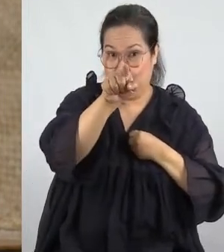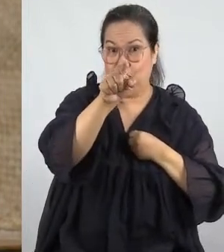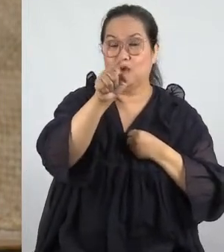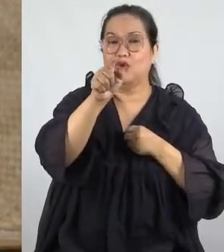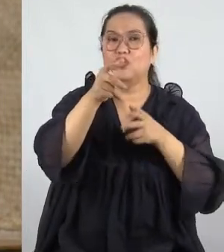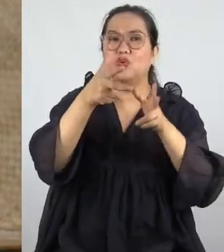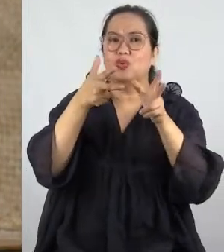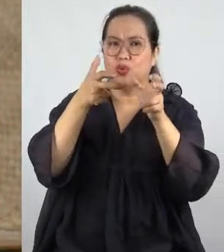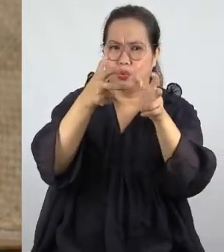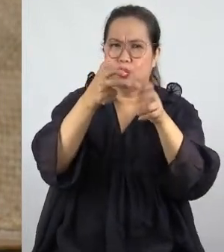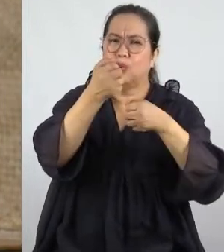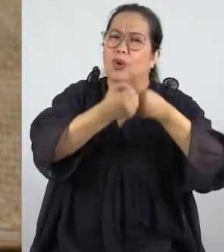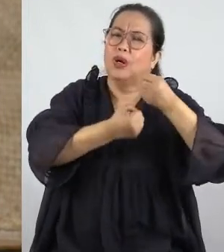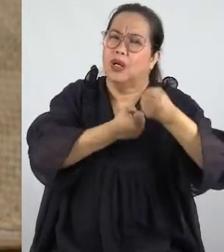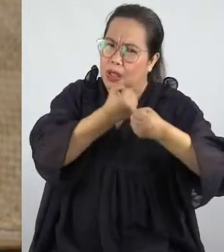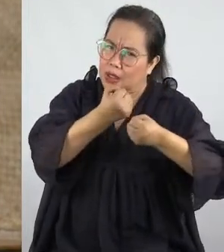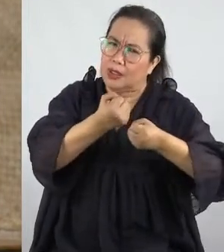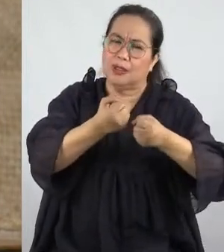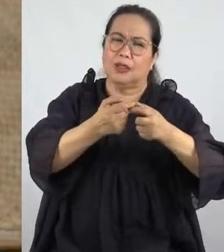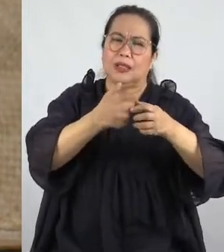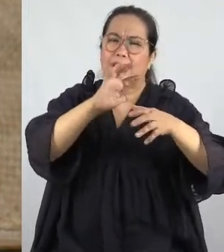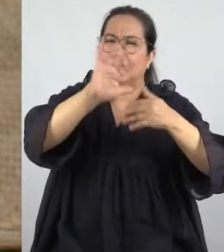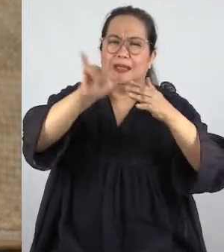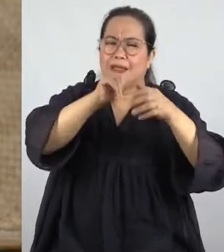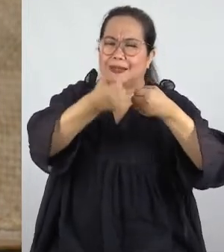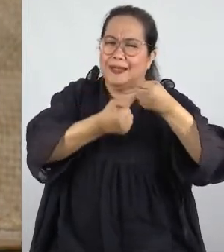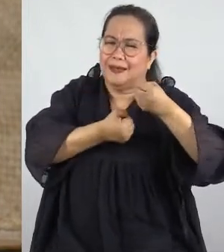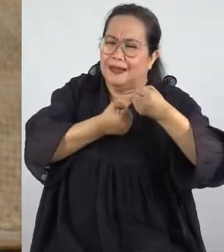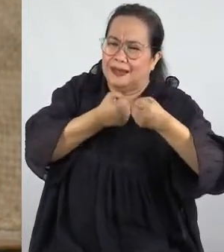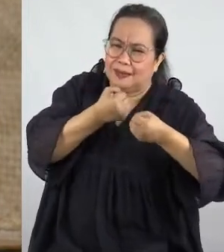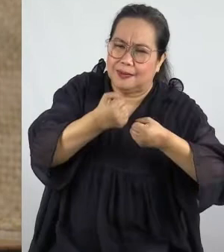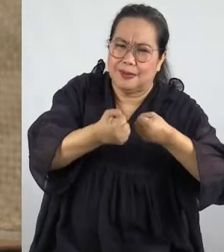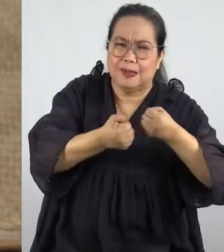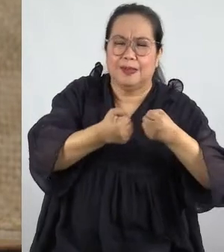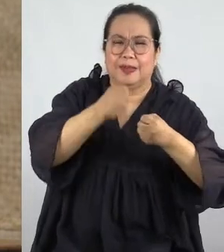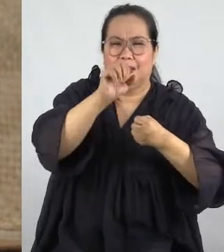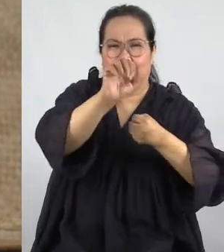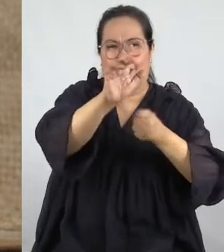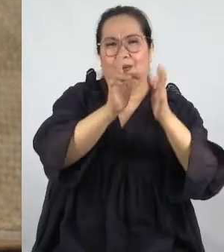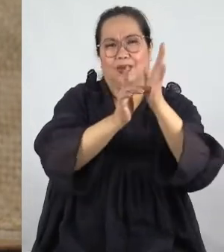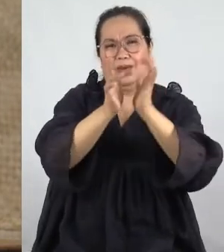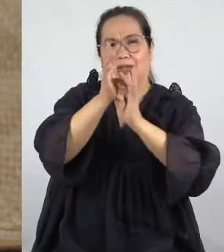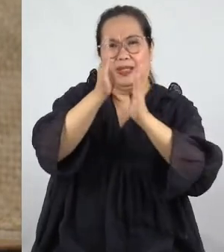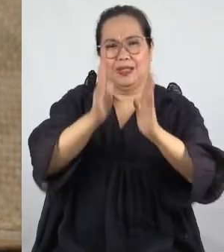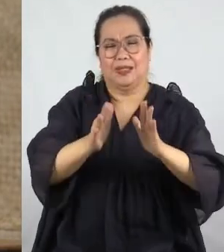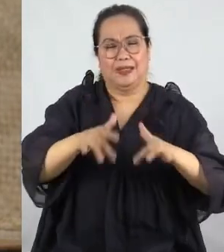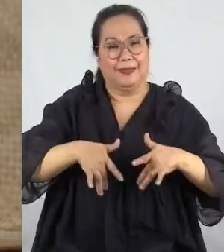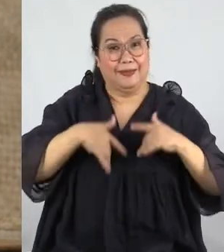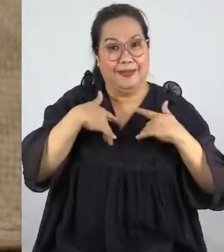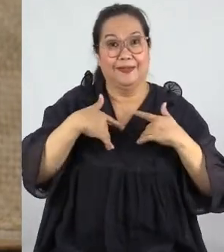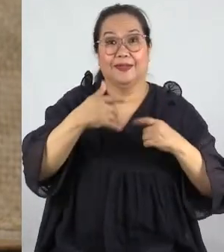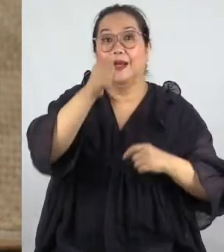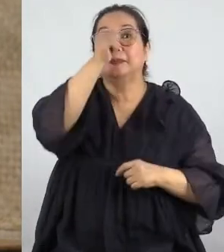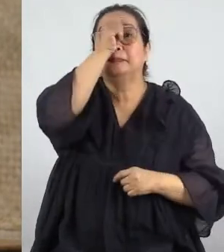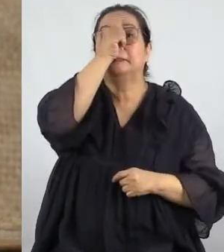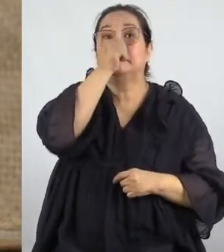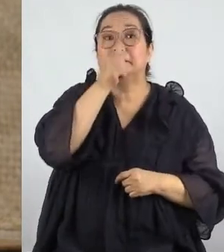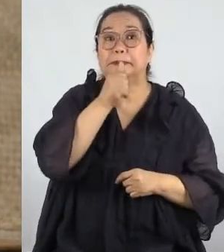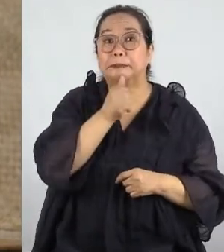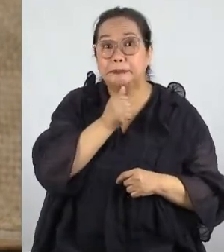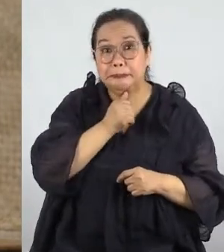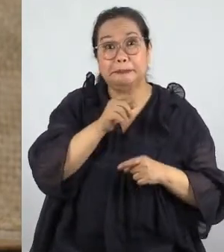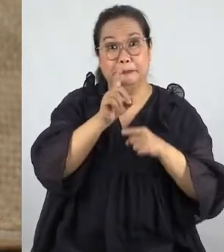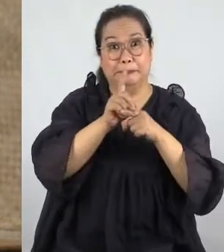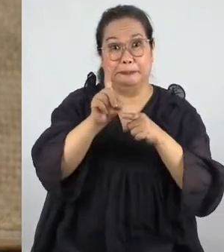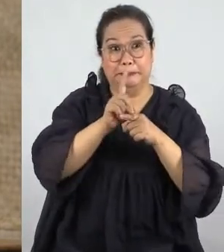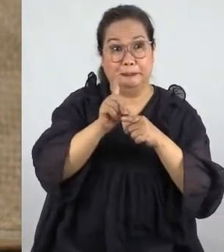agon. Parang nag-agonize kayo sa inyong pagtakbo. mayroong pagtitiis.